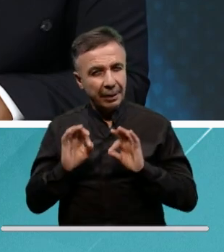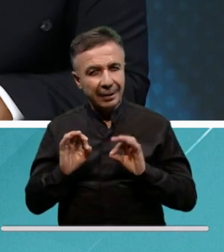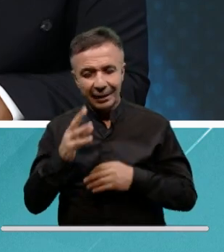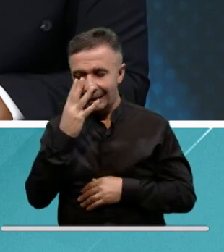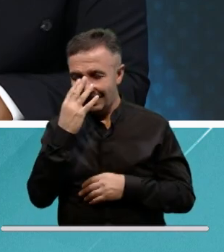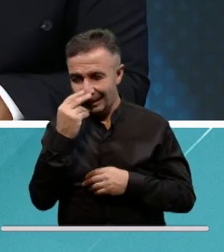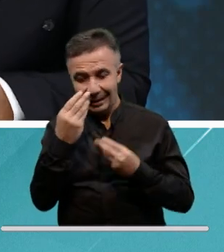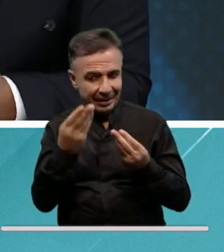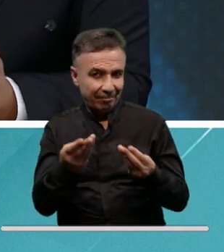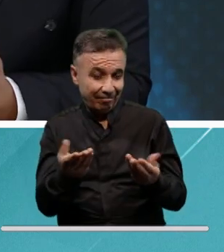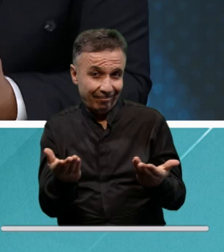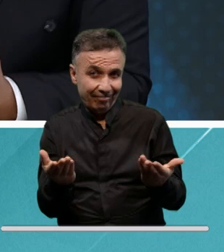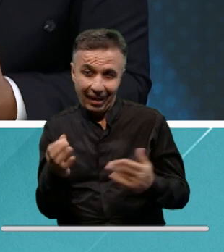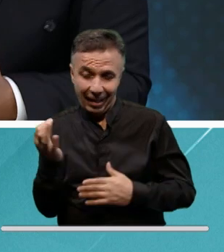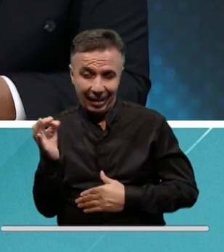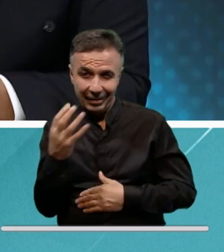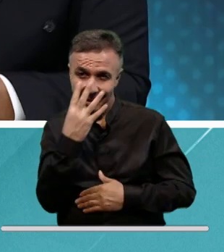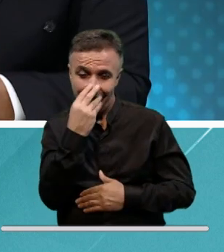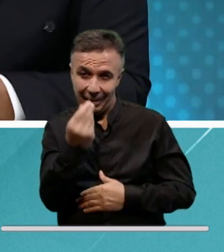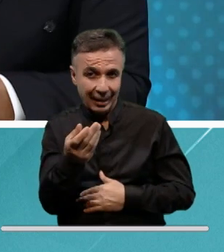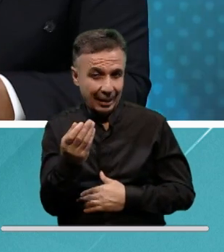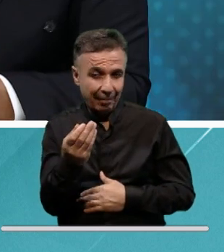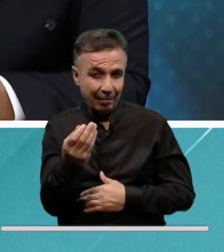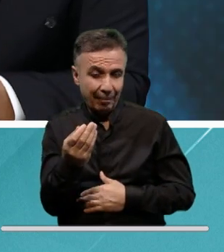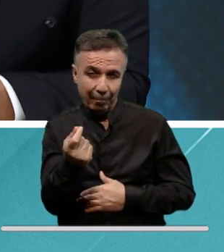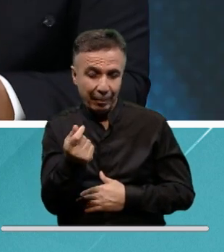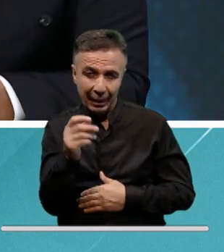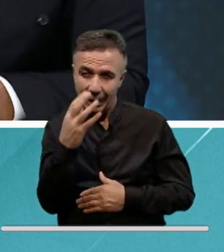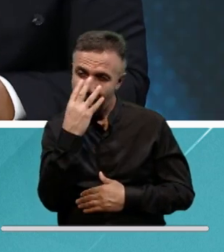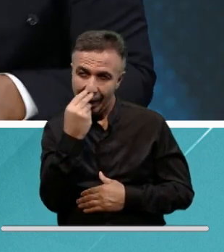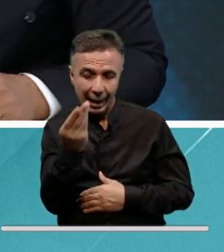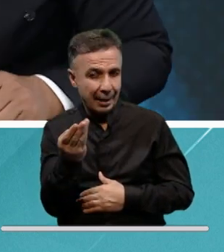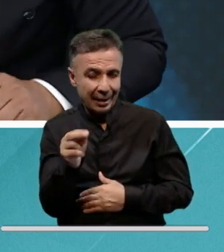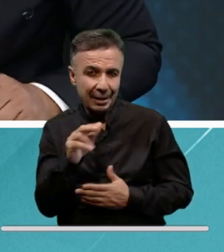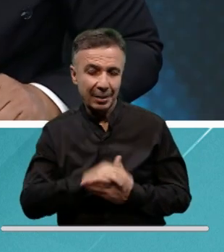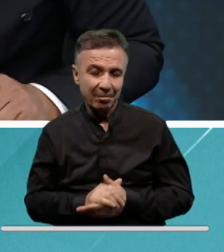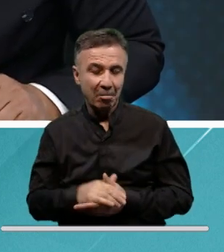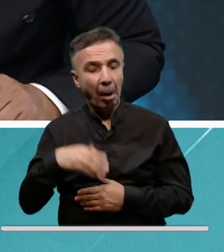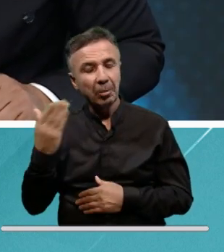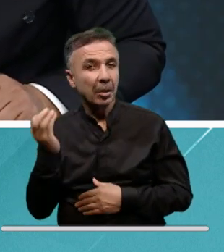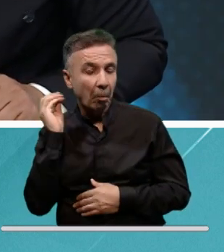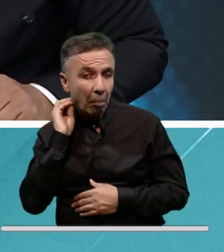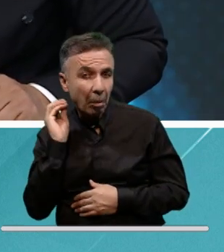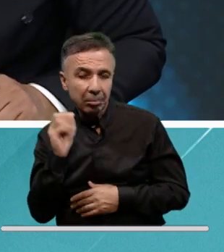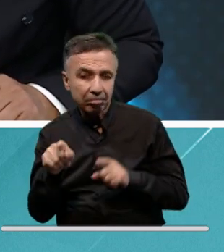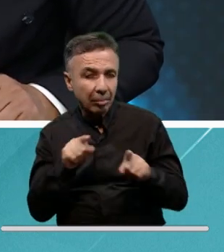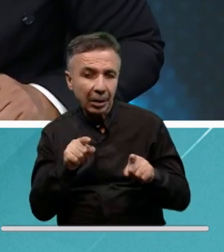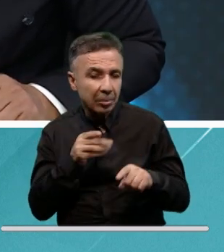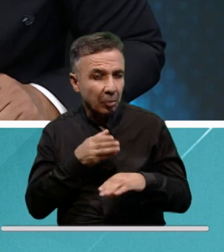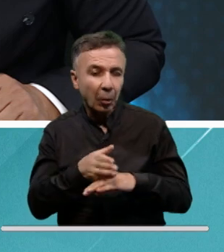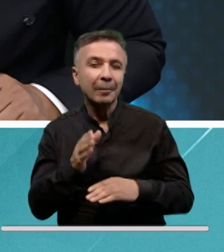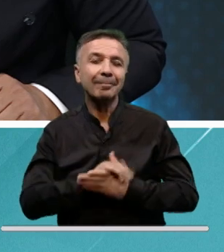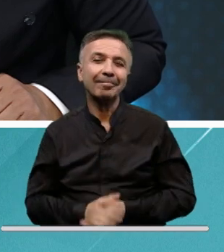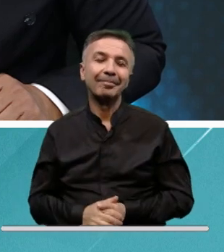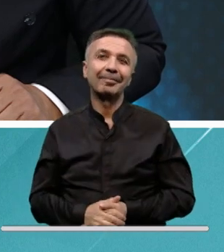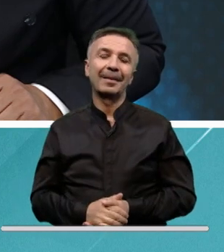dedin değil mi Evet Eee hem de E sonra borç dediniz Hangisi doğru İkisi de oluyor Hocam